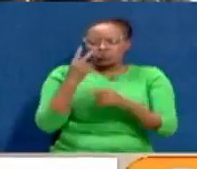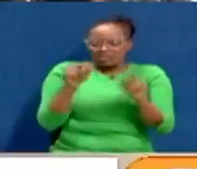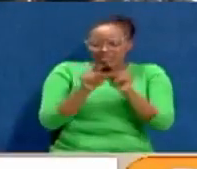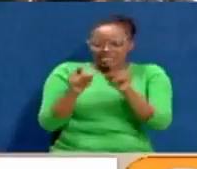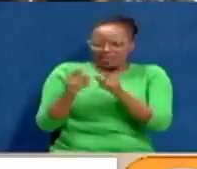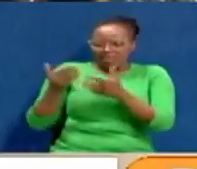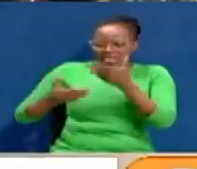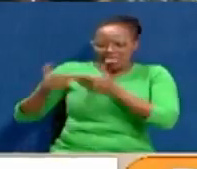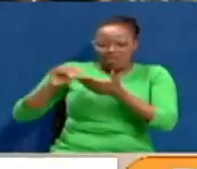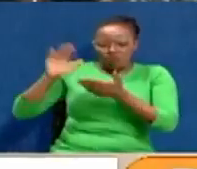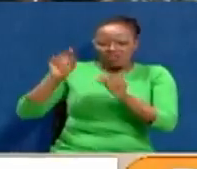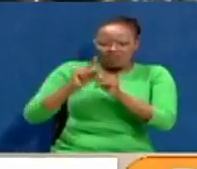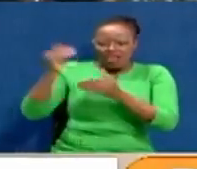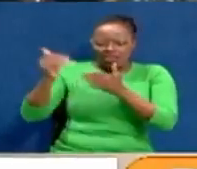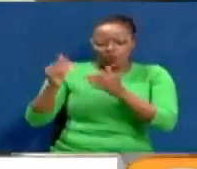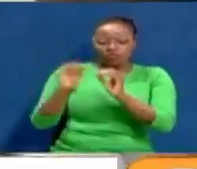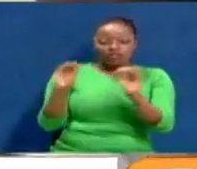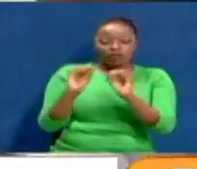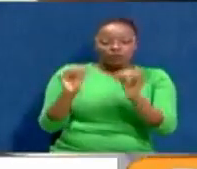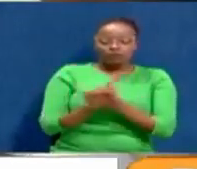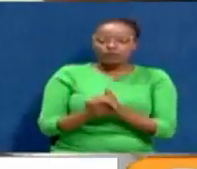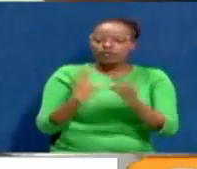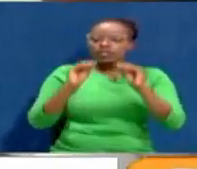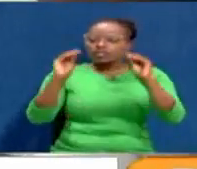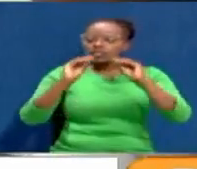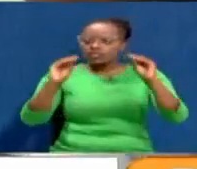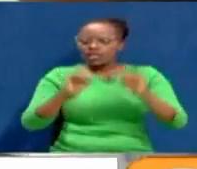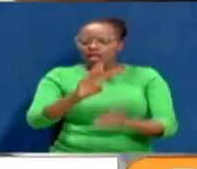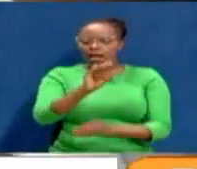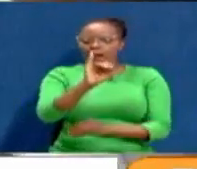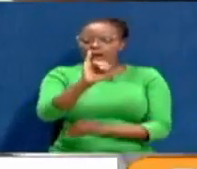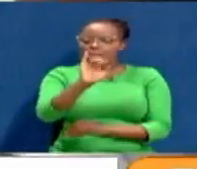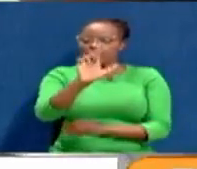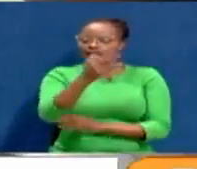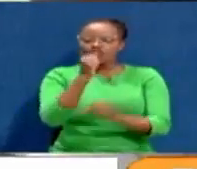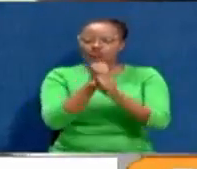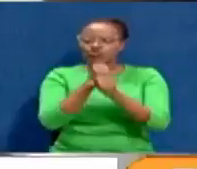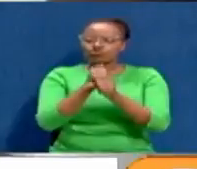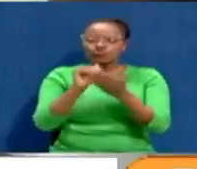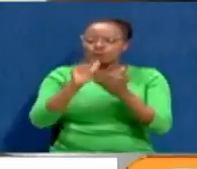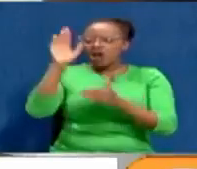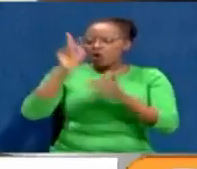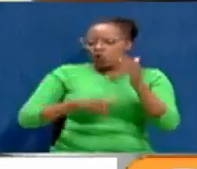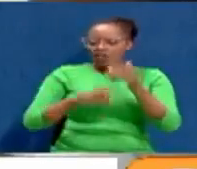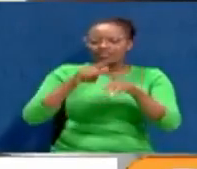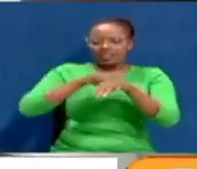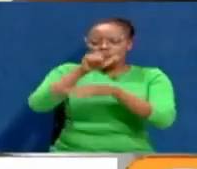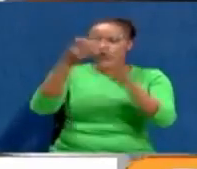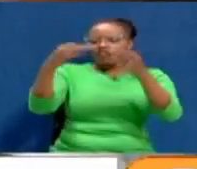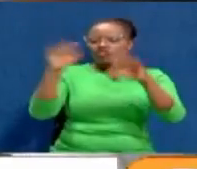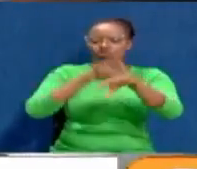tuzoeane sana. Ule ukaribu sana. Mbali na kufunza, pengine Bilha, ni kitu gani ambacho anapenda kufanya zaidi wakati wa muda wake wa